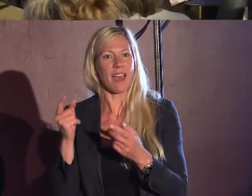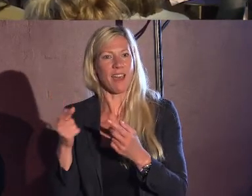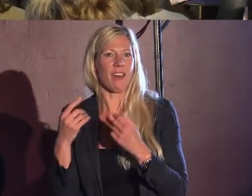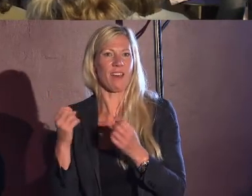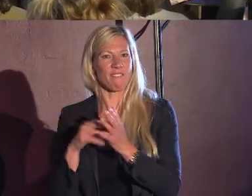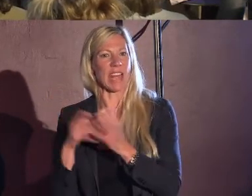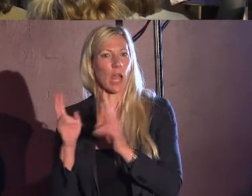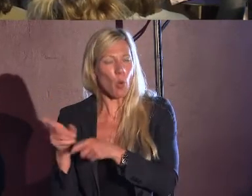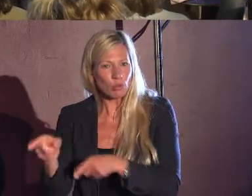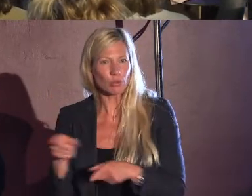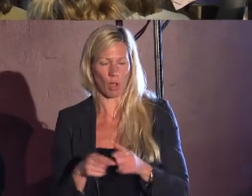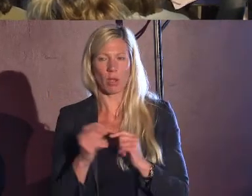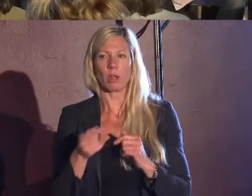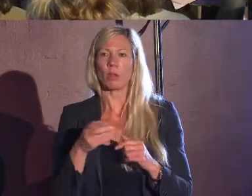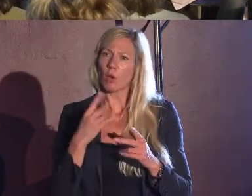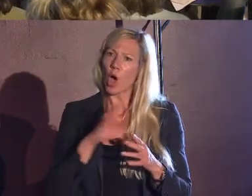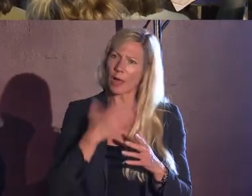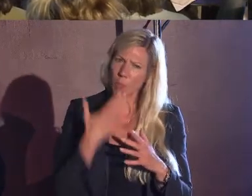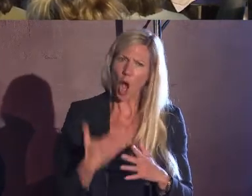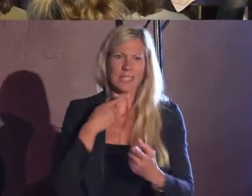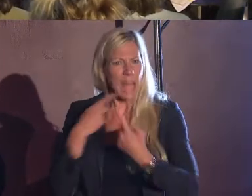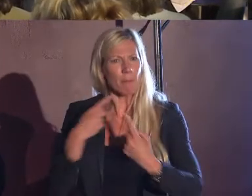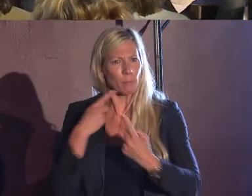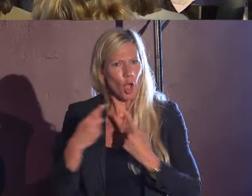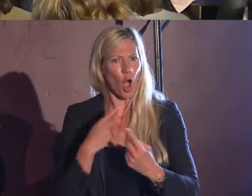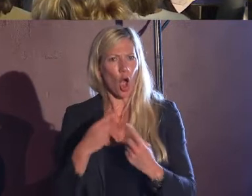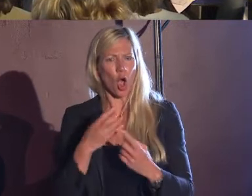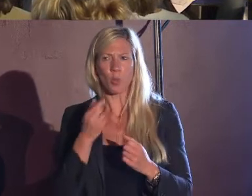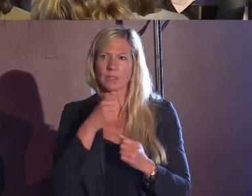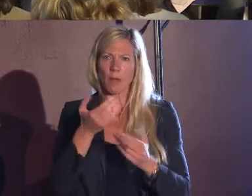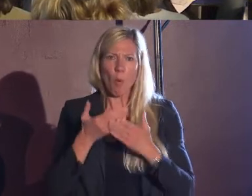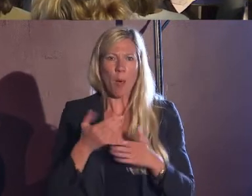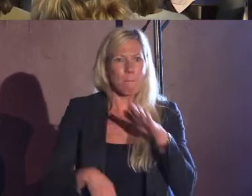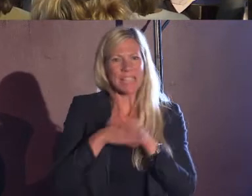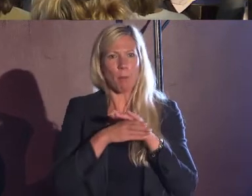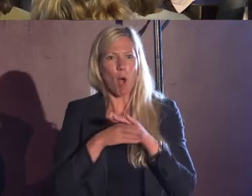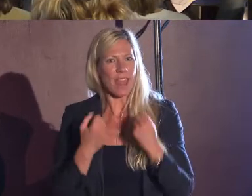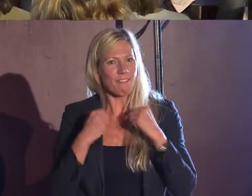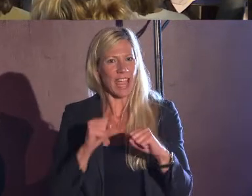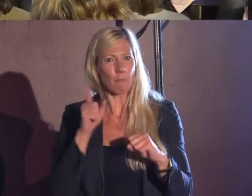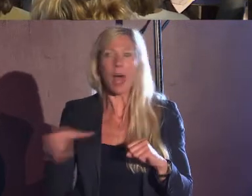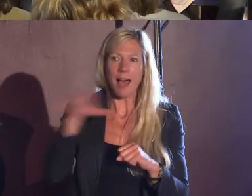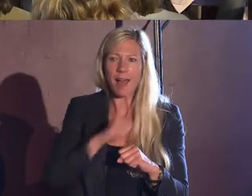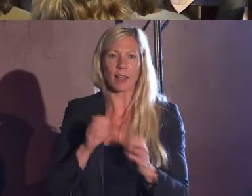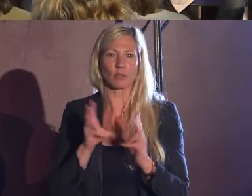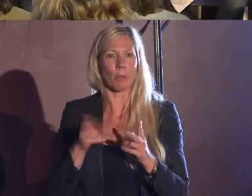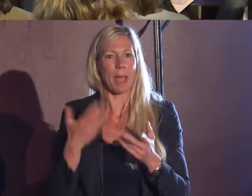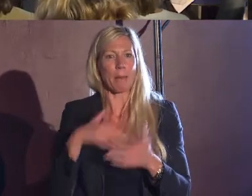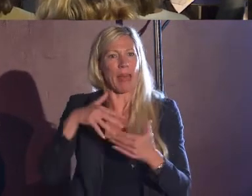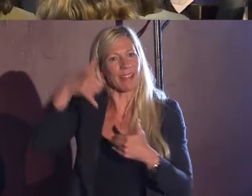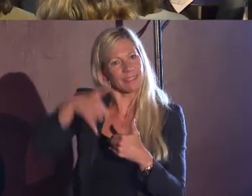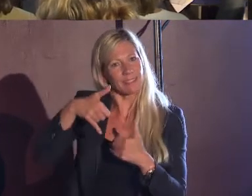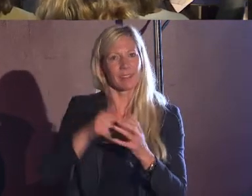vettigt samtal kring att så att säga få ut maximal effekt för båda, för alla inblandade.